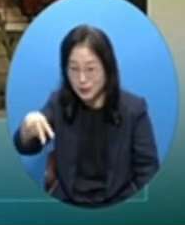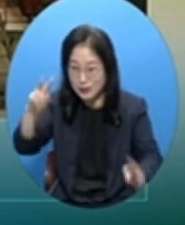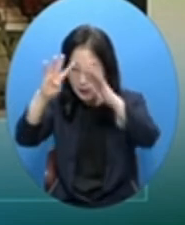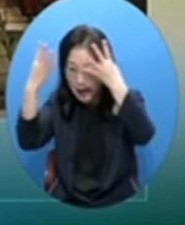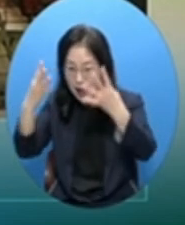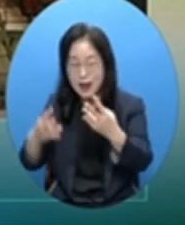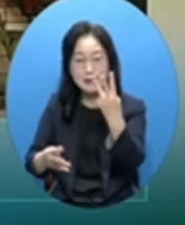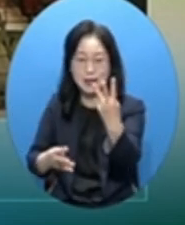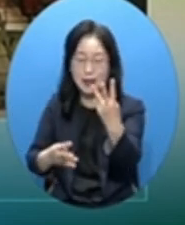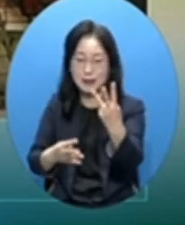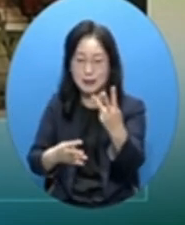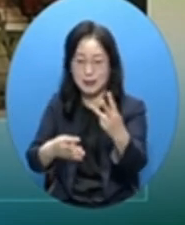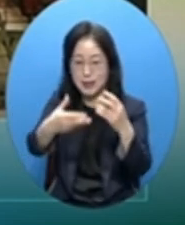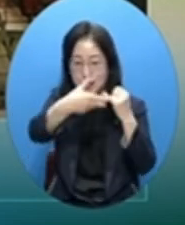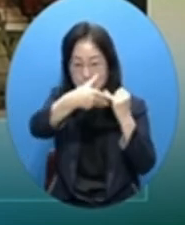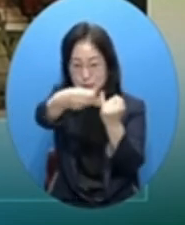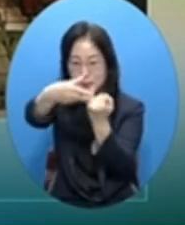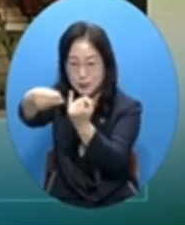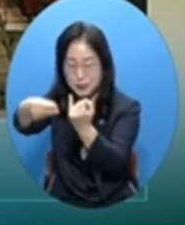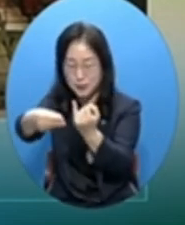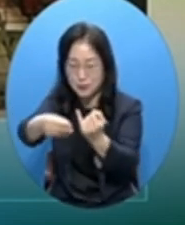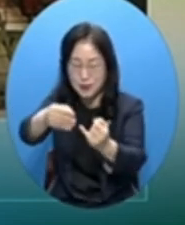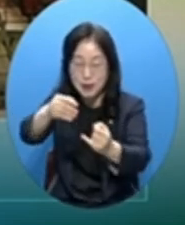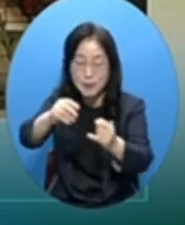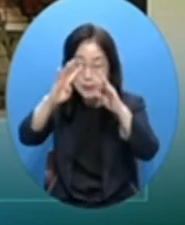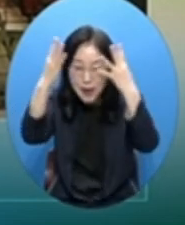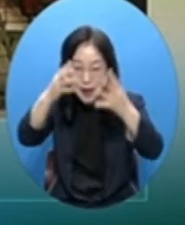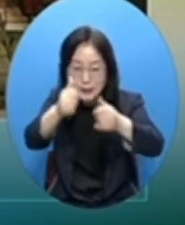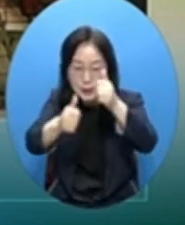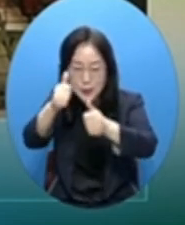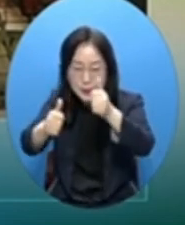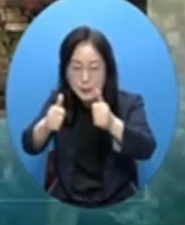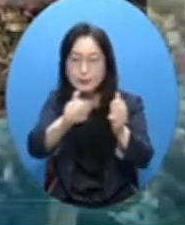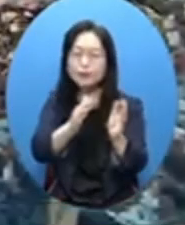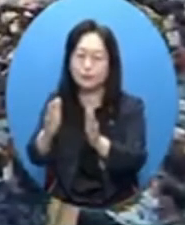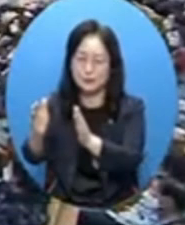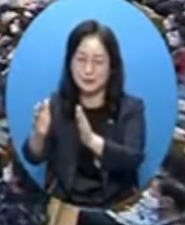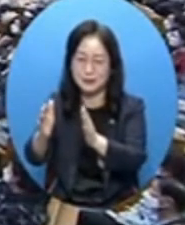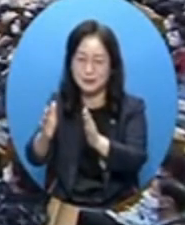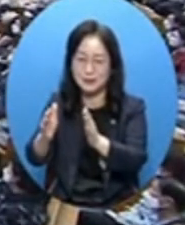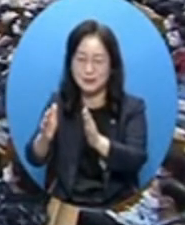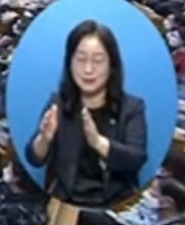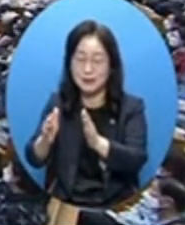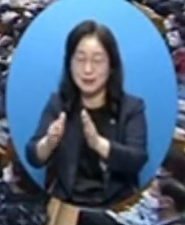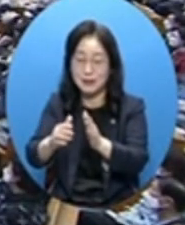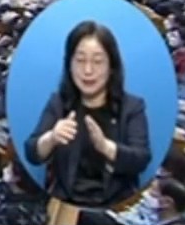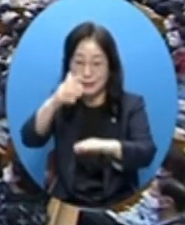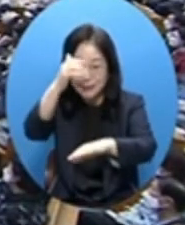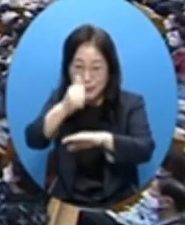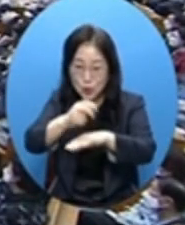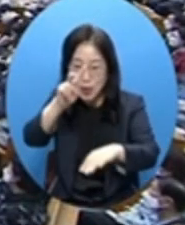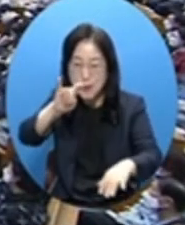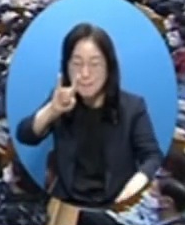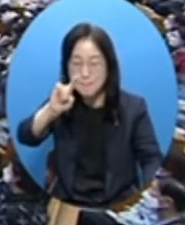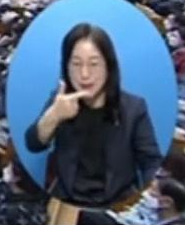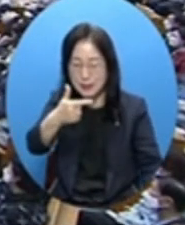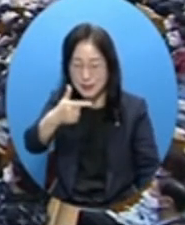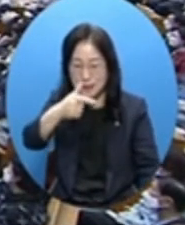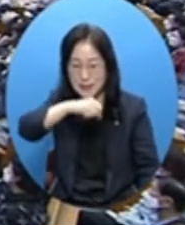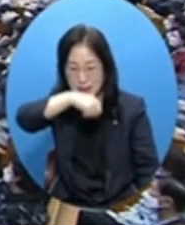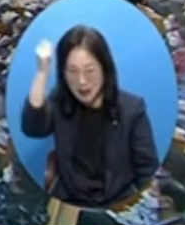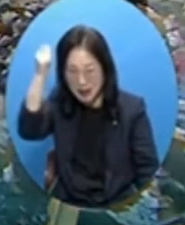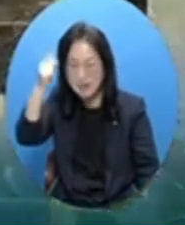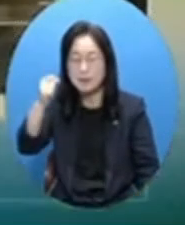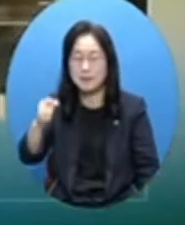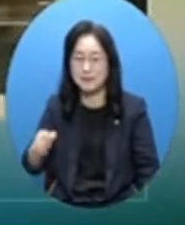오디션에 초대되어서 입시를 준비합니다 그래서 맨하탄 음대 대학원에 합격을 하게 됩니다